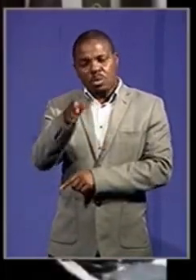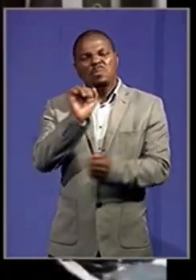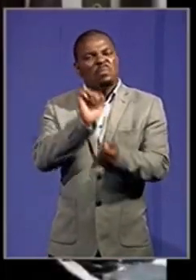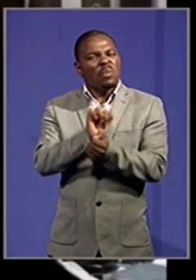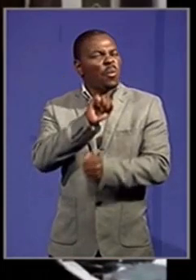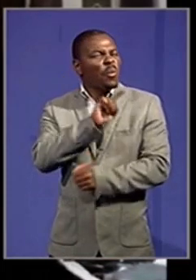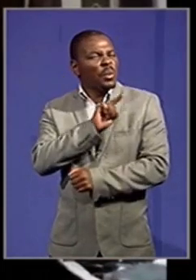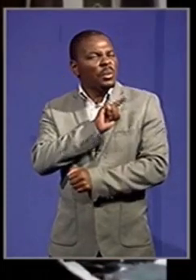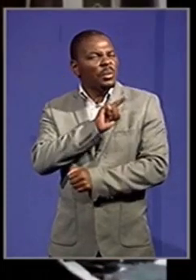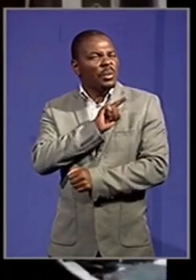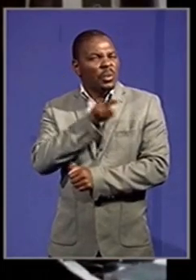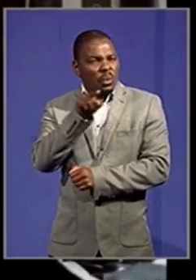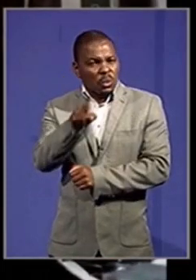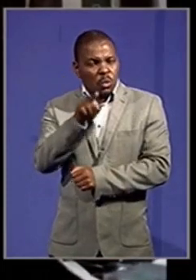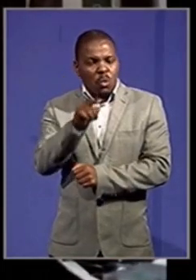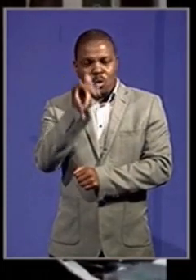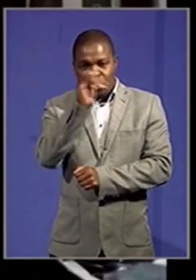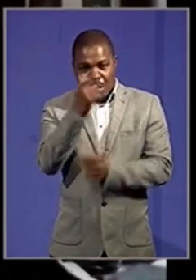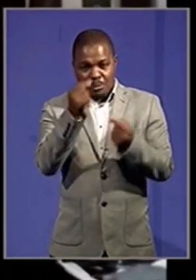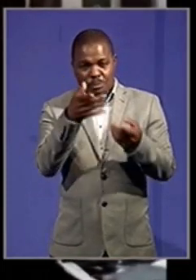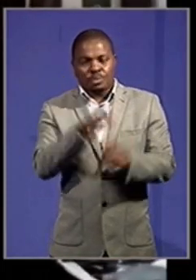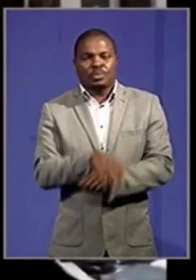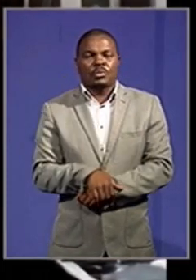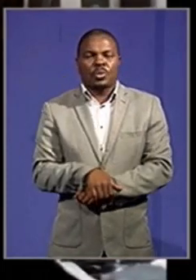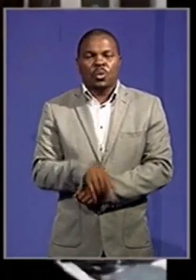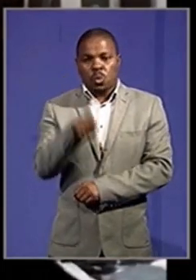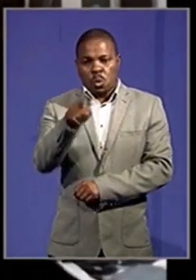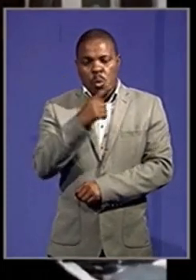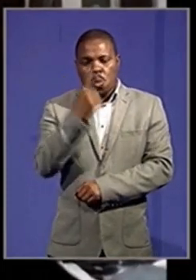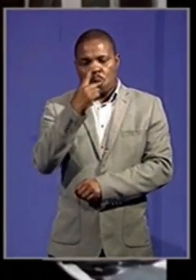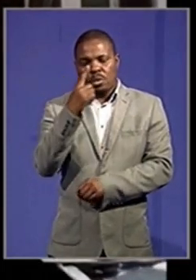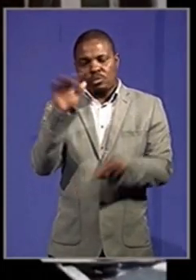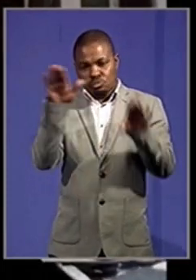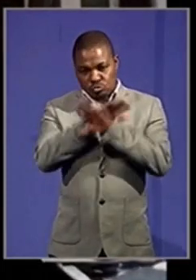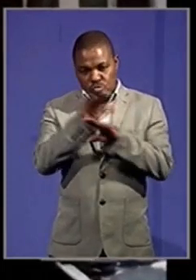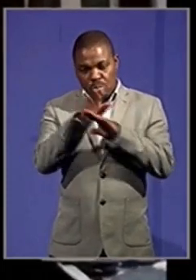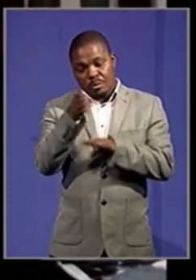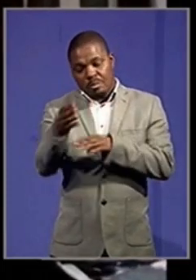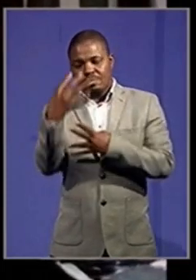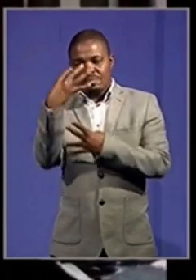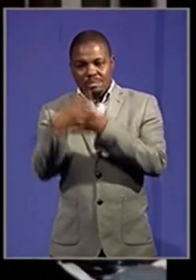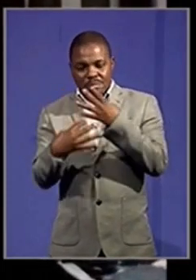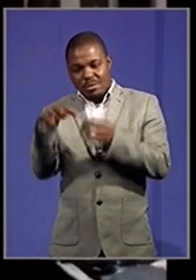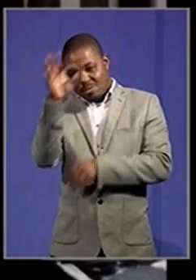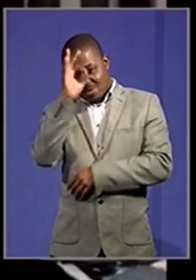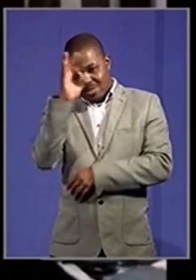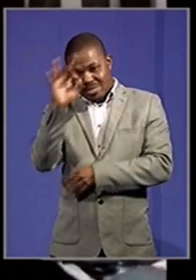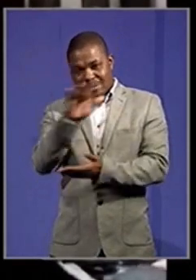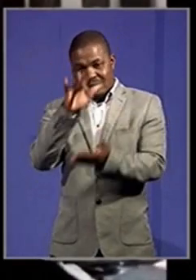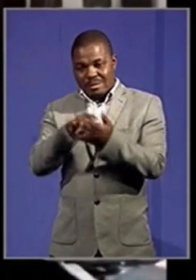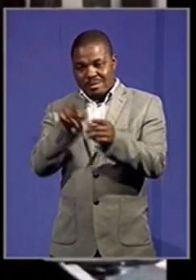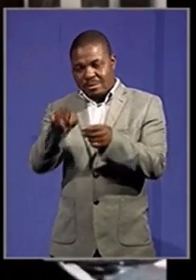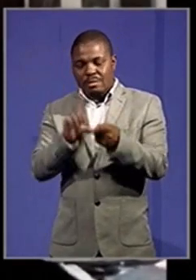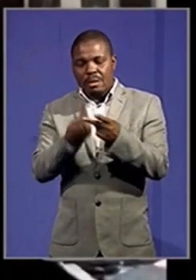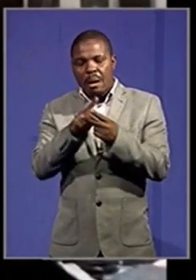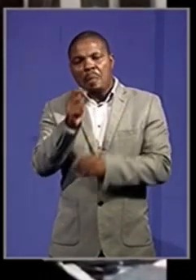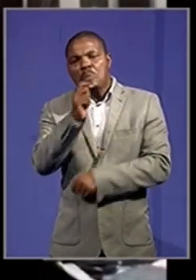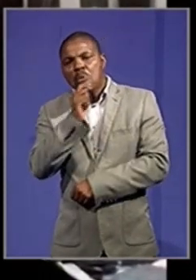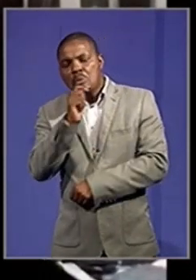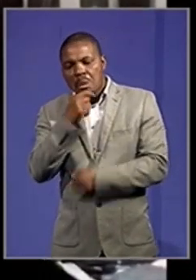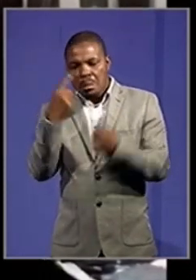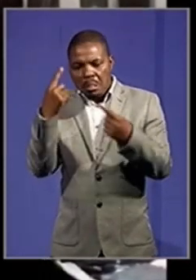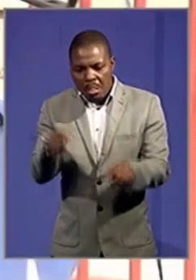tshwere mabapi le ditiro tsa bosenyi mme o na lala bosigo kwa diseleng tsa sepodisi kwa Hlohlolwane mo mosong mo fitlhetswe